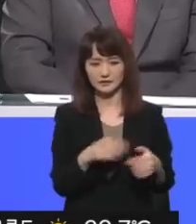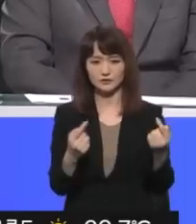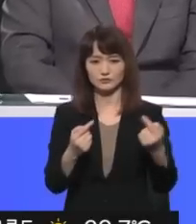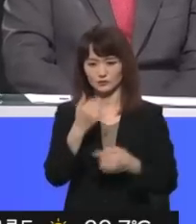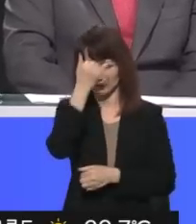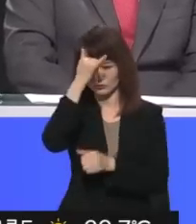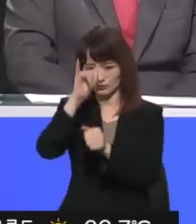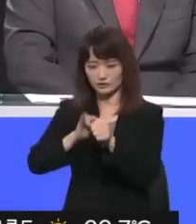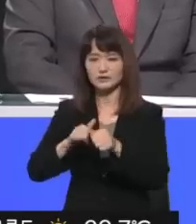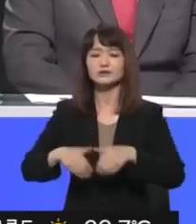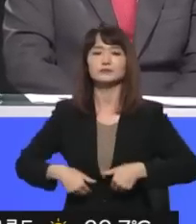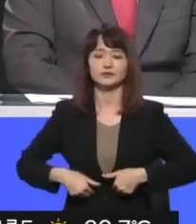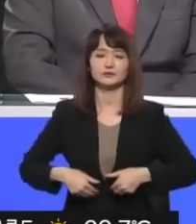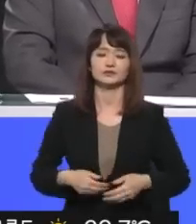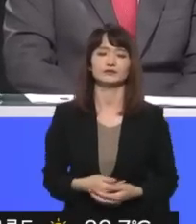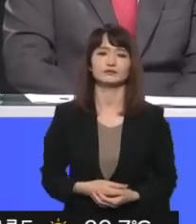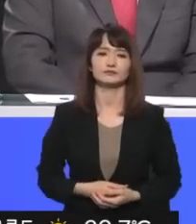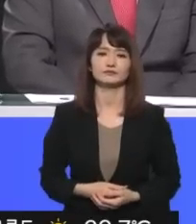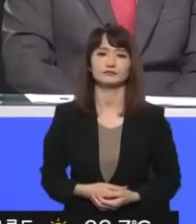주셨고요.